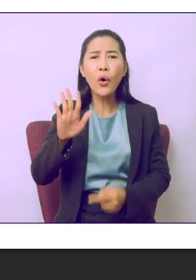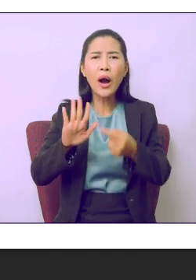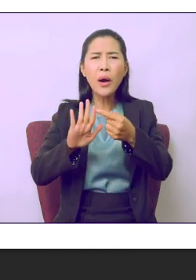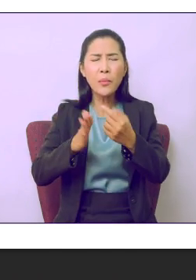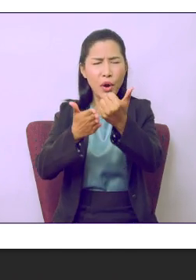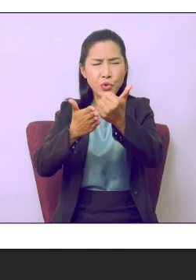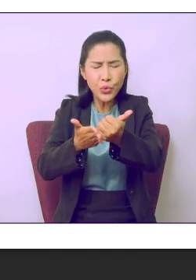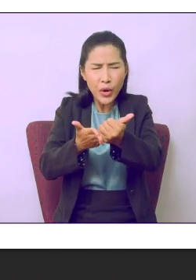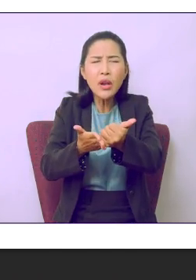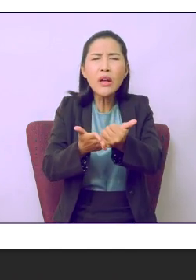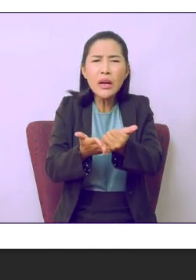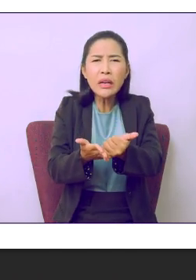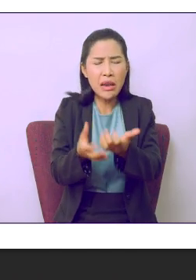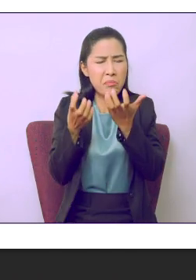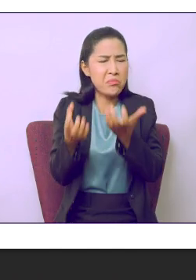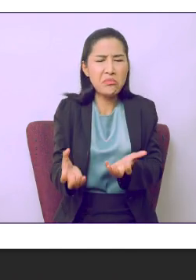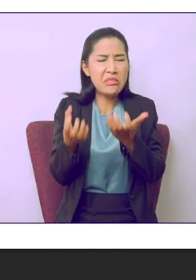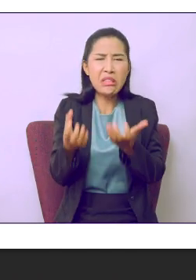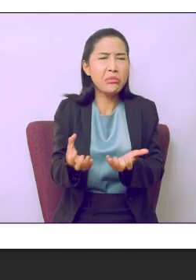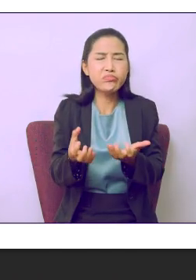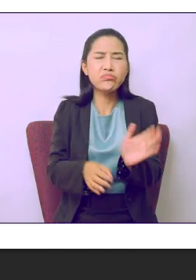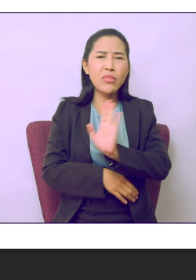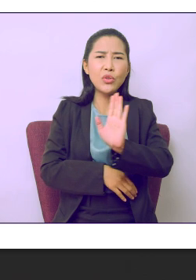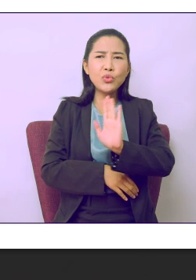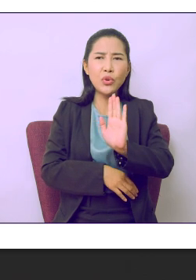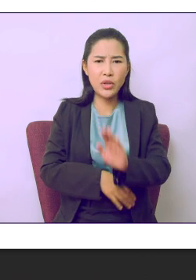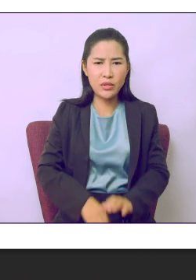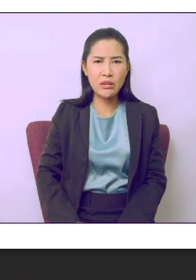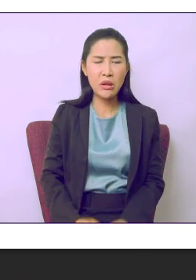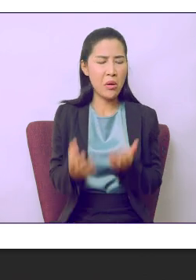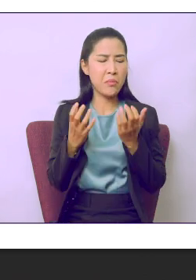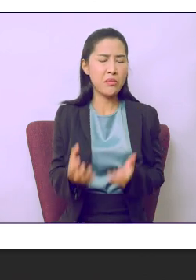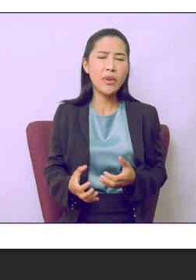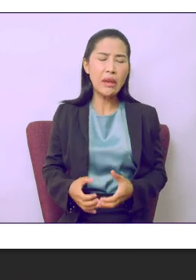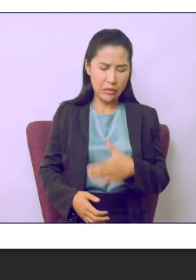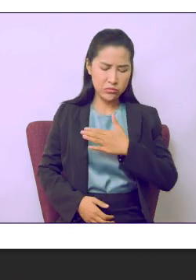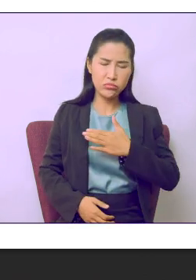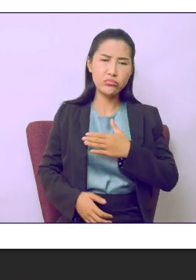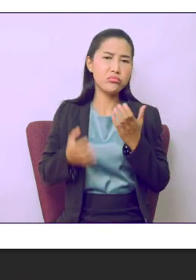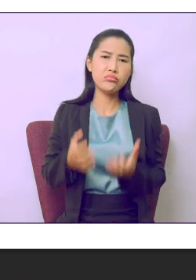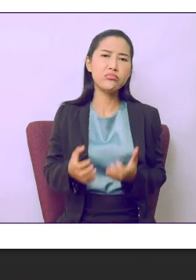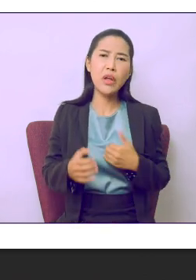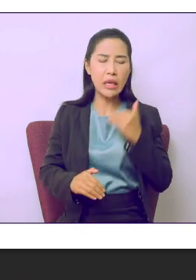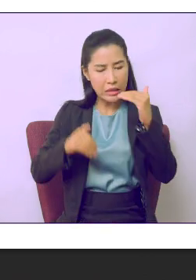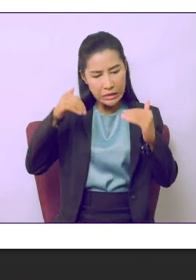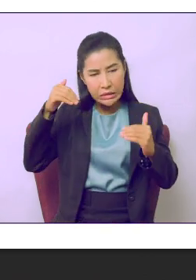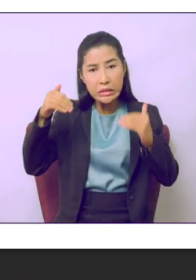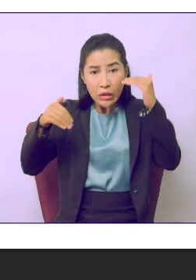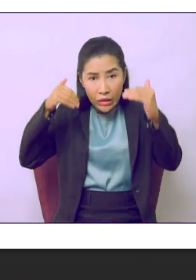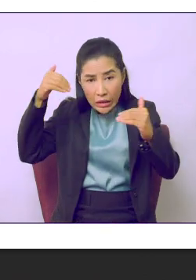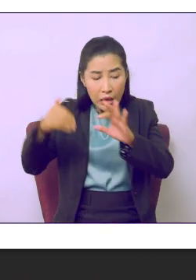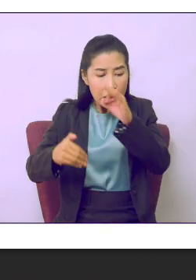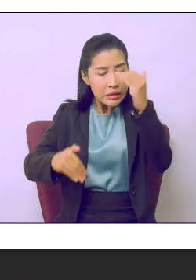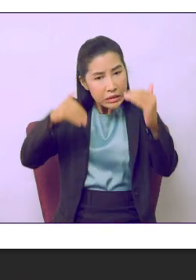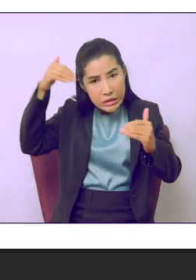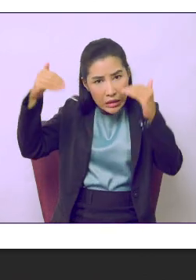น้ำหนักนะนะครับโยคไม่ได้ช่วยน้ำหนักนะครับถ้าจะเอาเรื่องน้ำหนักตัวเนี่ยนะครับโยอ่าต้องเลือกพวกอ่ากิจกรรมที่เป็นแคริ